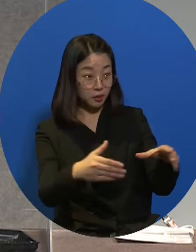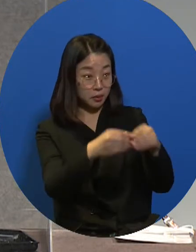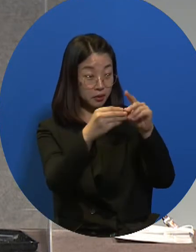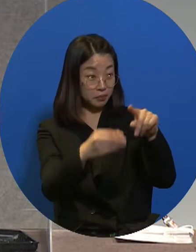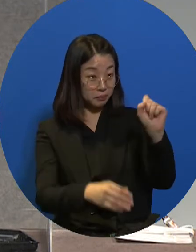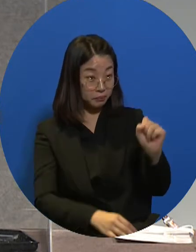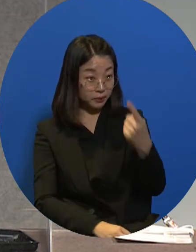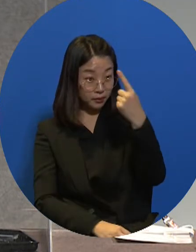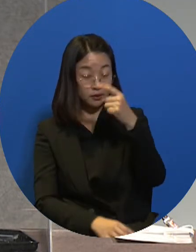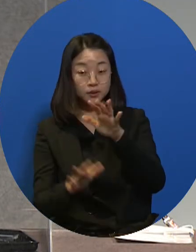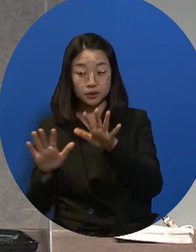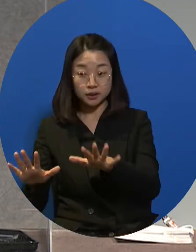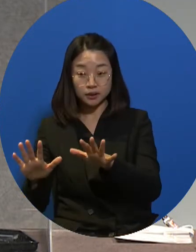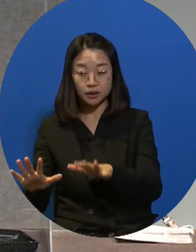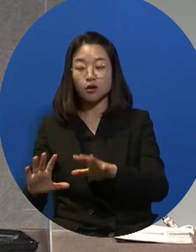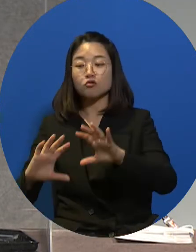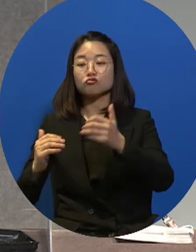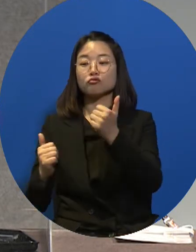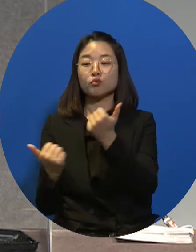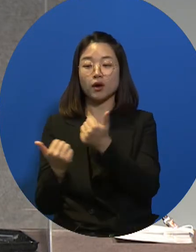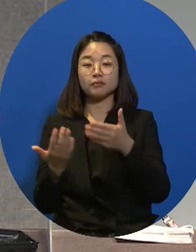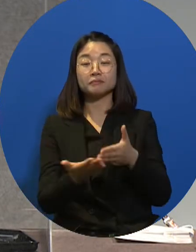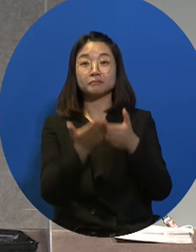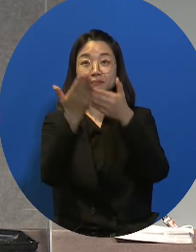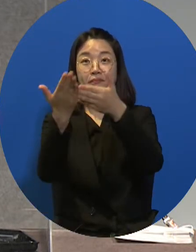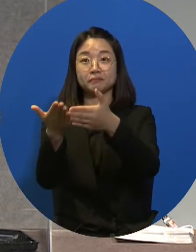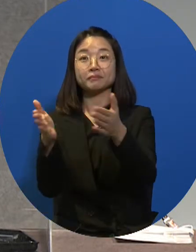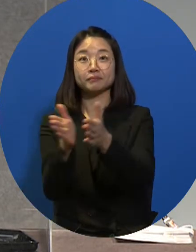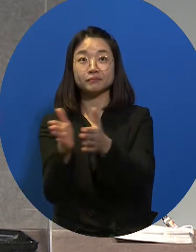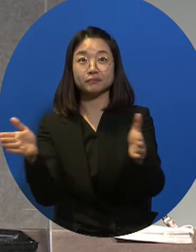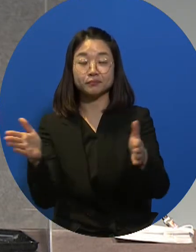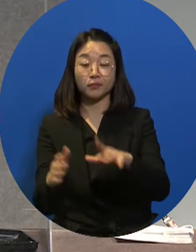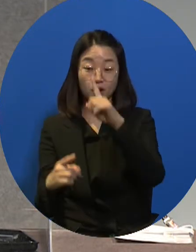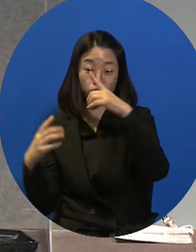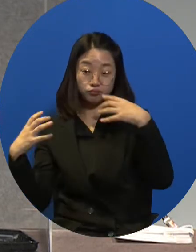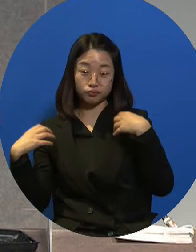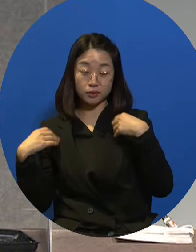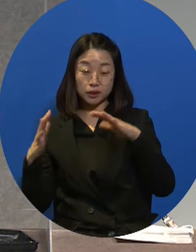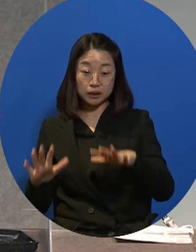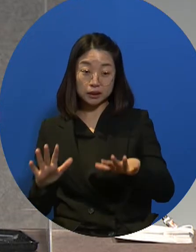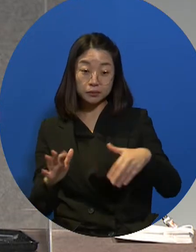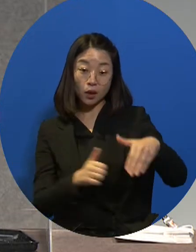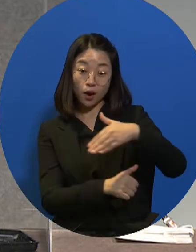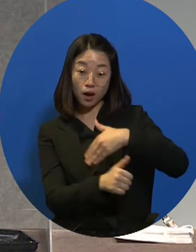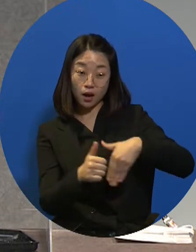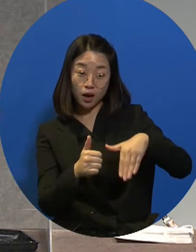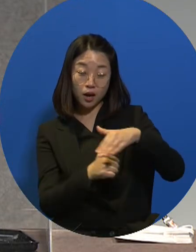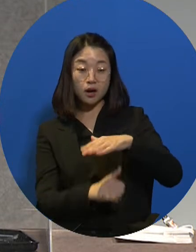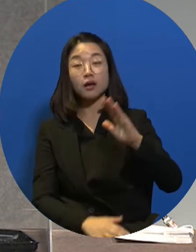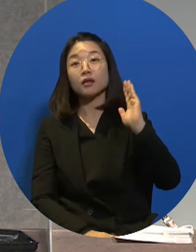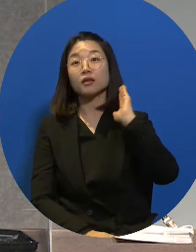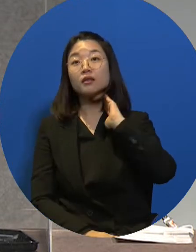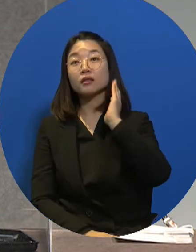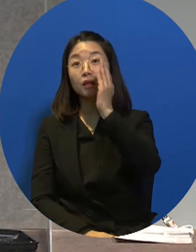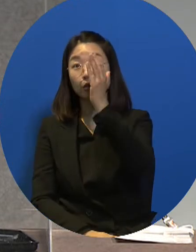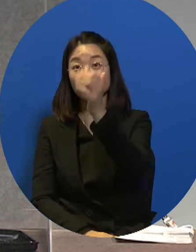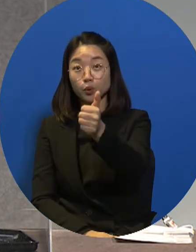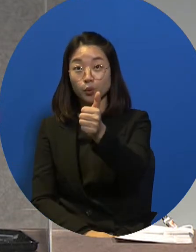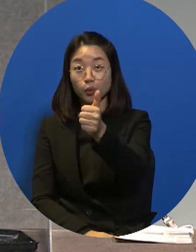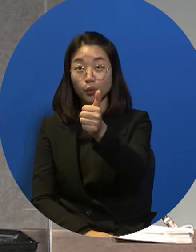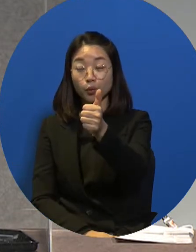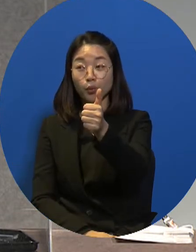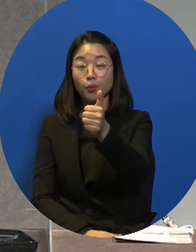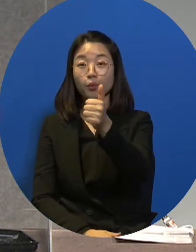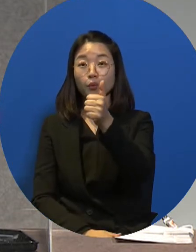촉구 결의안이 국회에 발의되었습니다. 이에 정부는 지금 현재 이제 대통령의 재가까지 모두